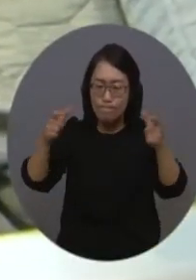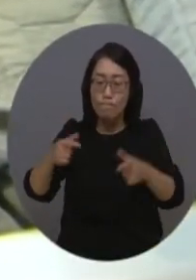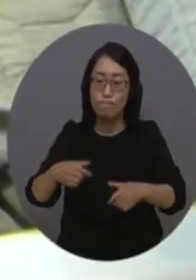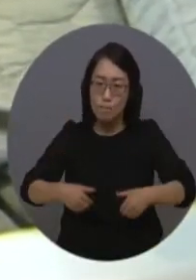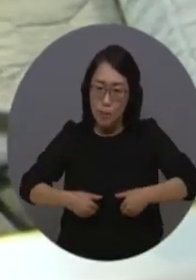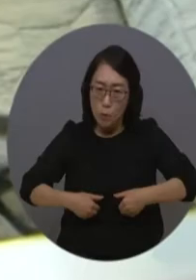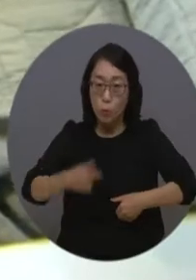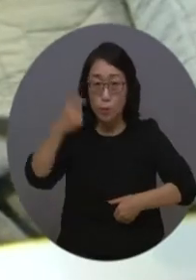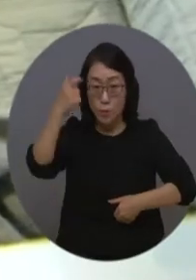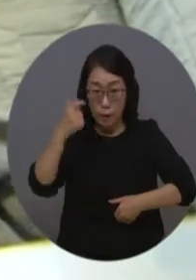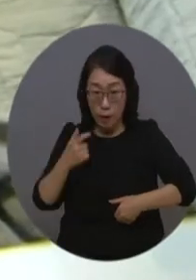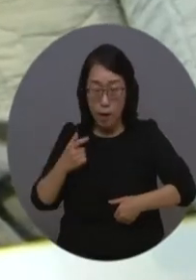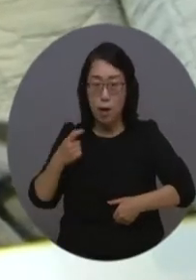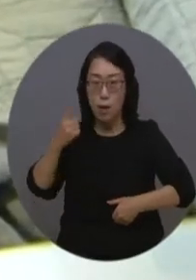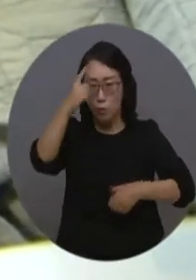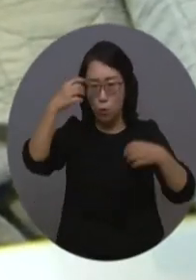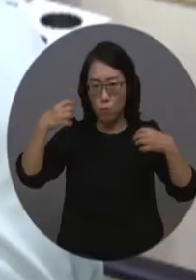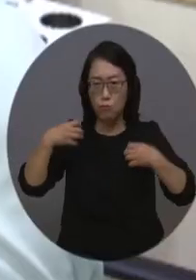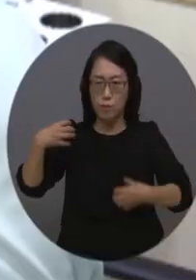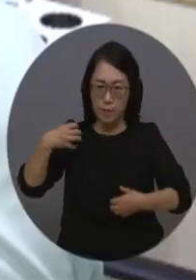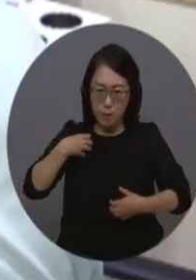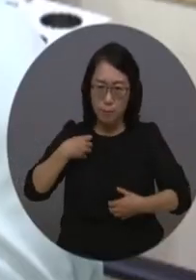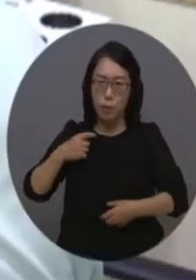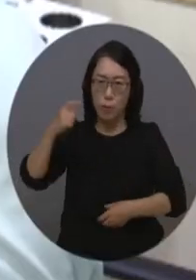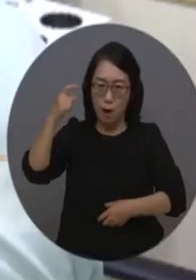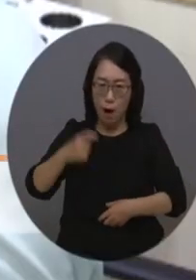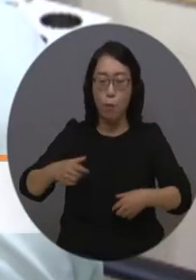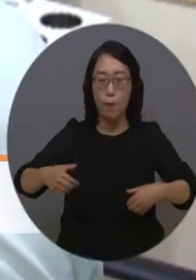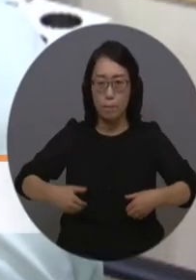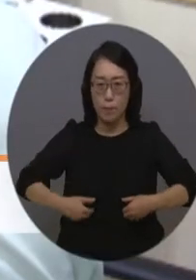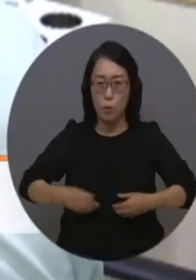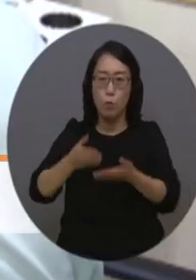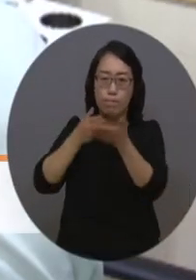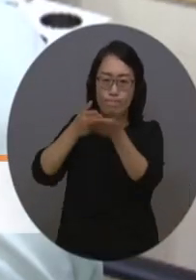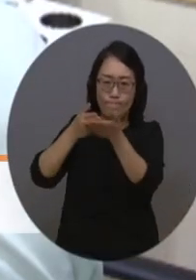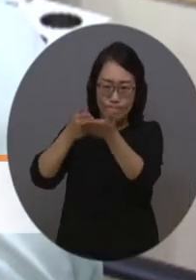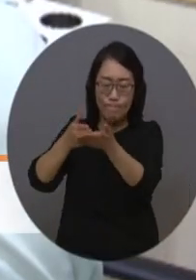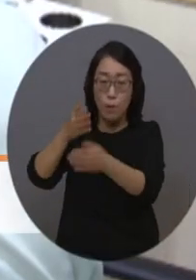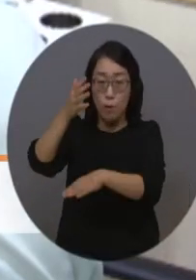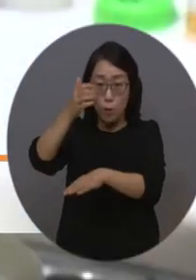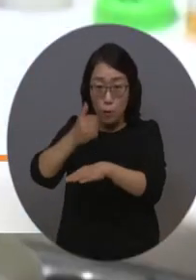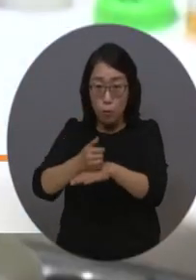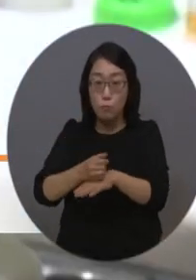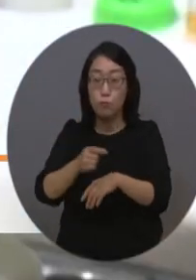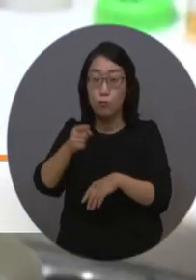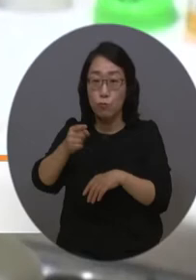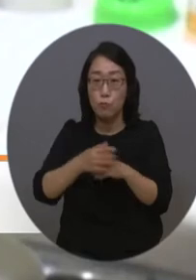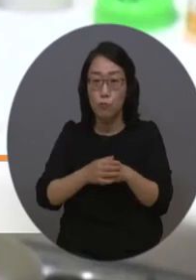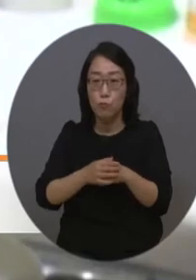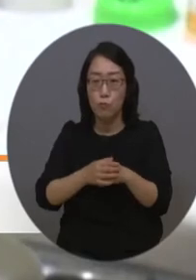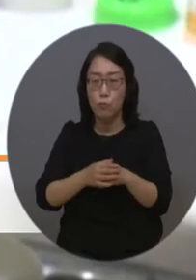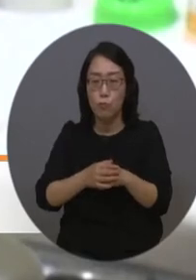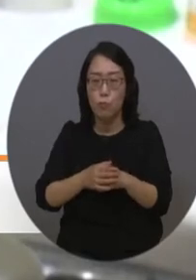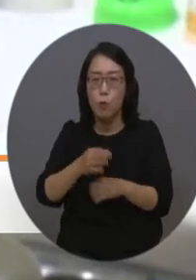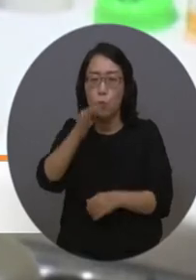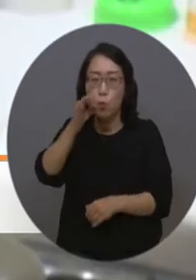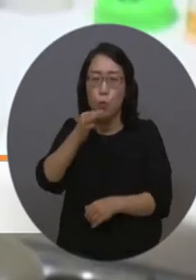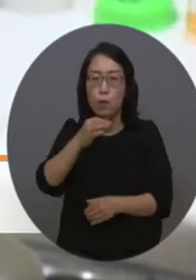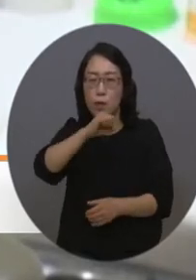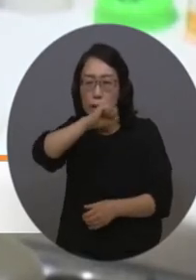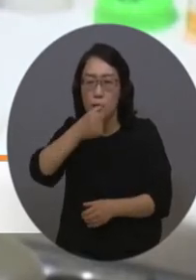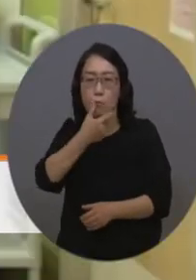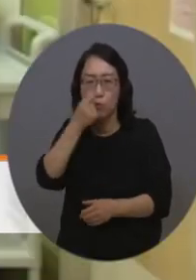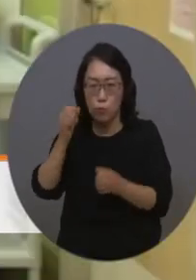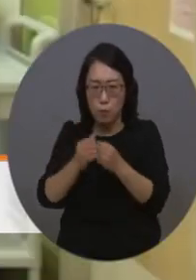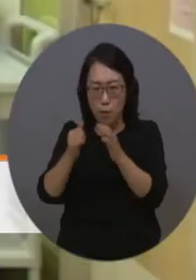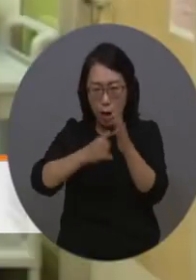강화해야 한다는 지적이 제기돼 왔습니다. 특히 만 6세 미만 중증장애아동의 경우 예산 부족 등으로 장애아